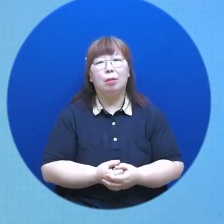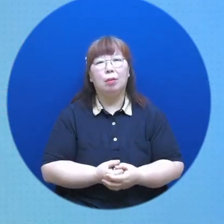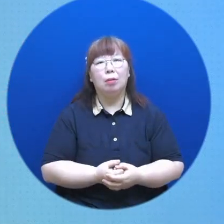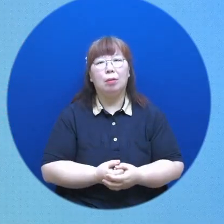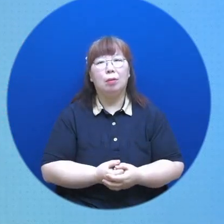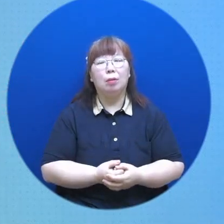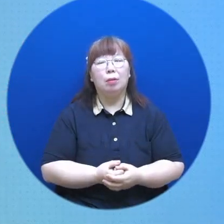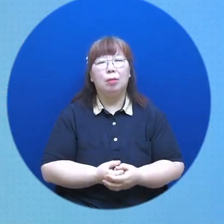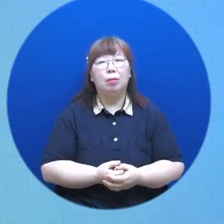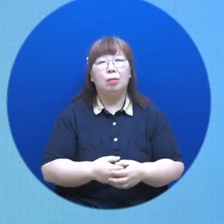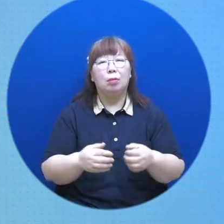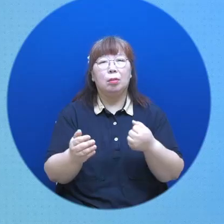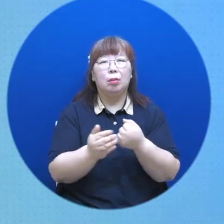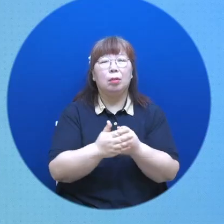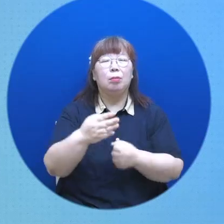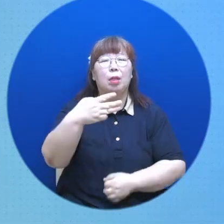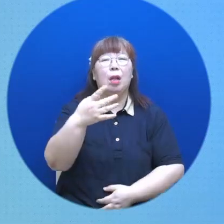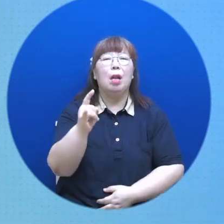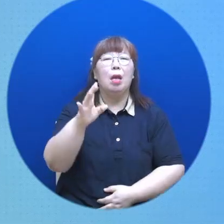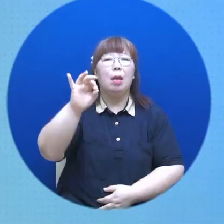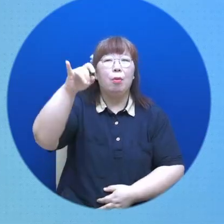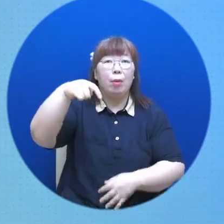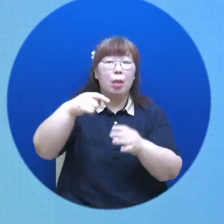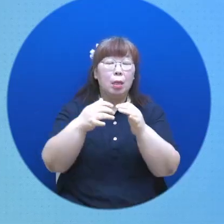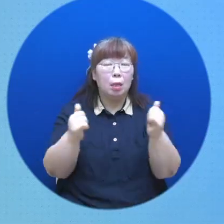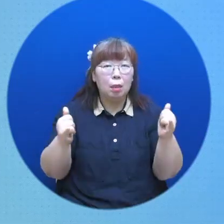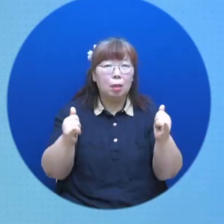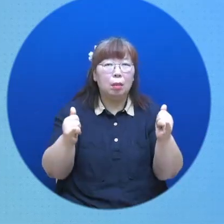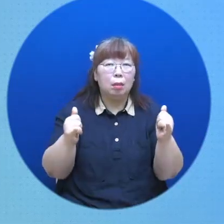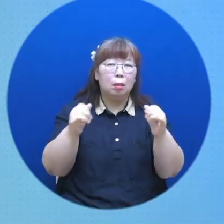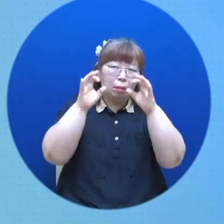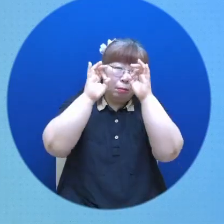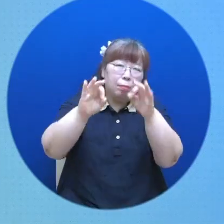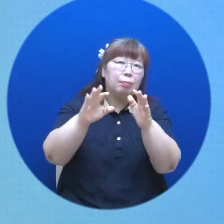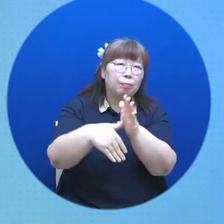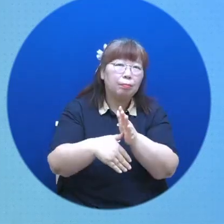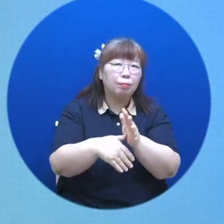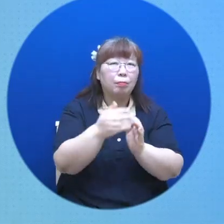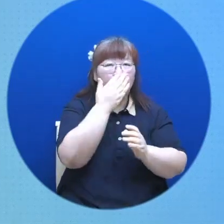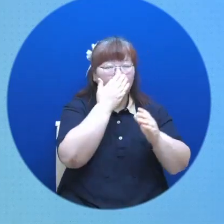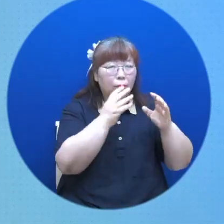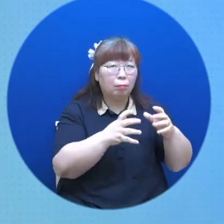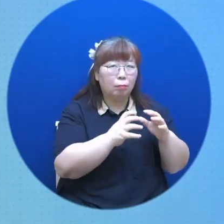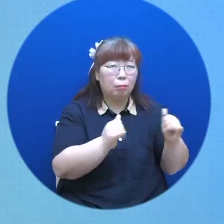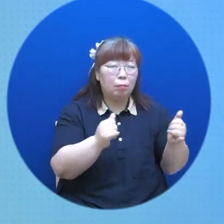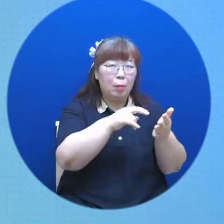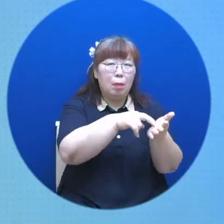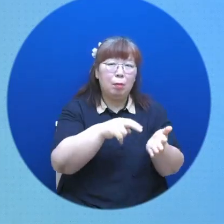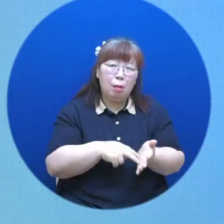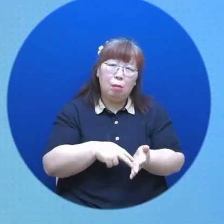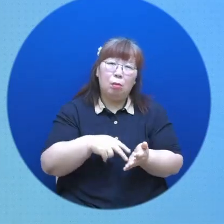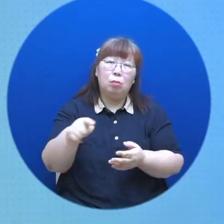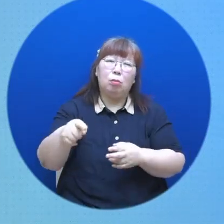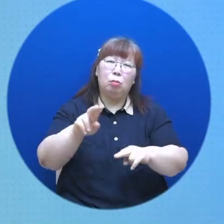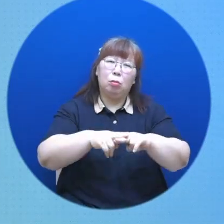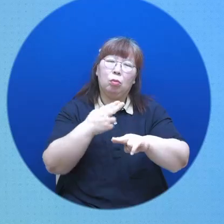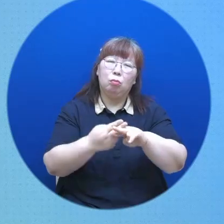그래서 레위인들은, 이 이스라엘 백성들은 레위인이 선물이라는